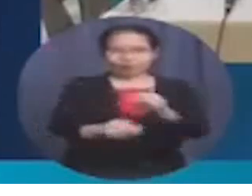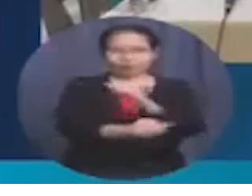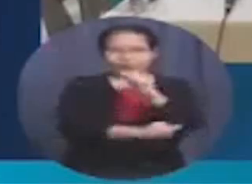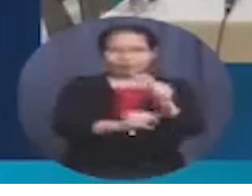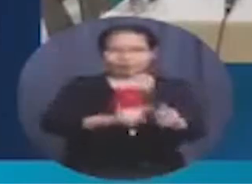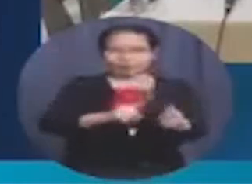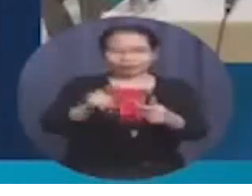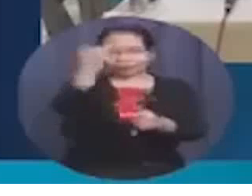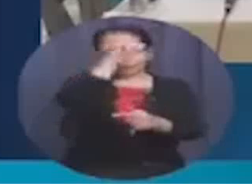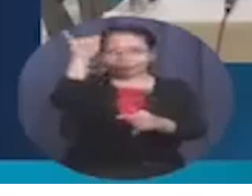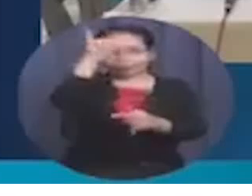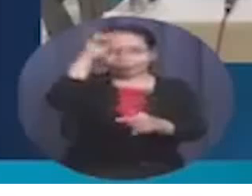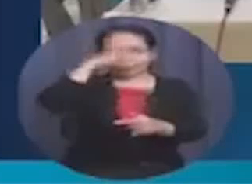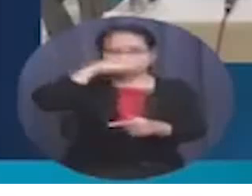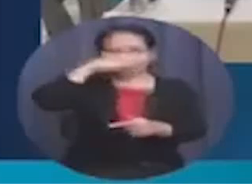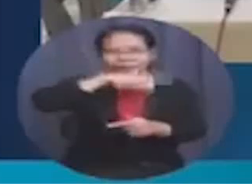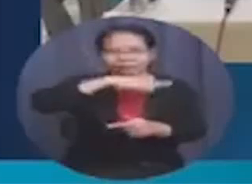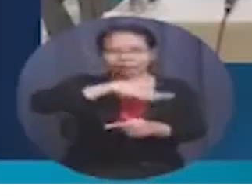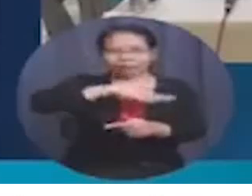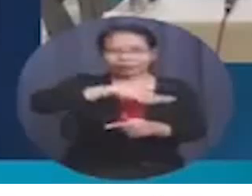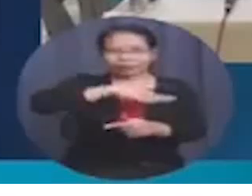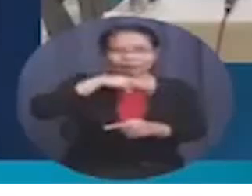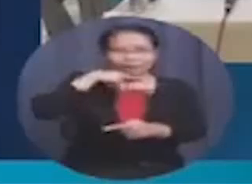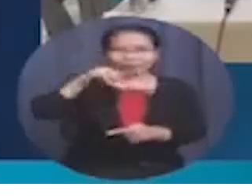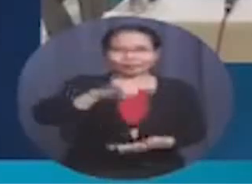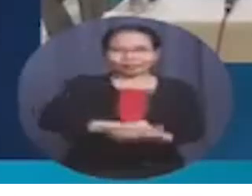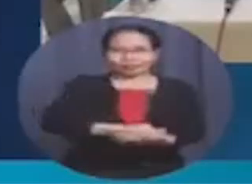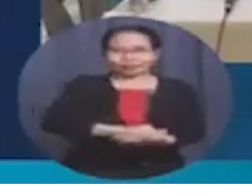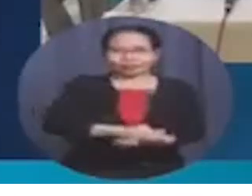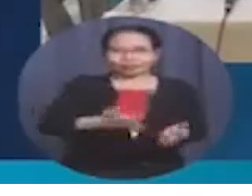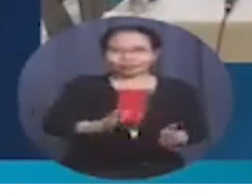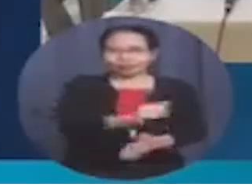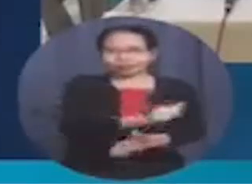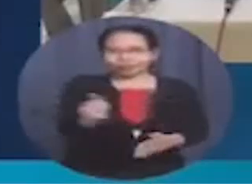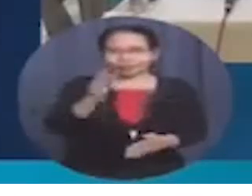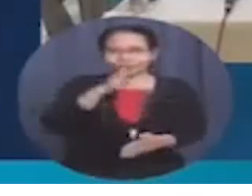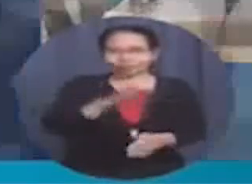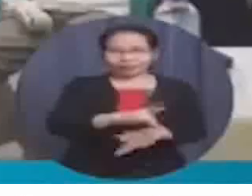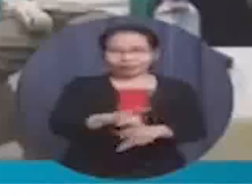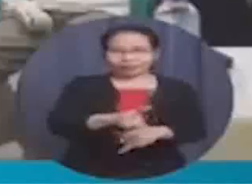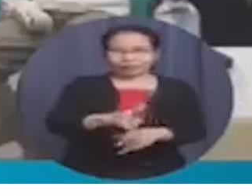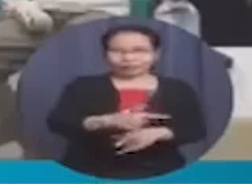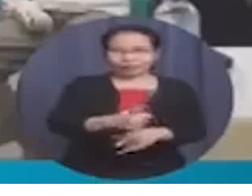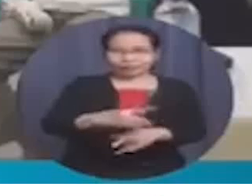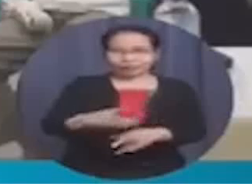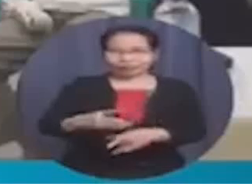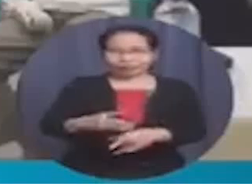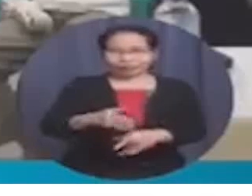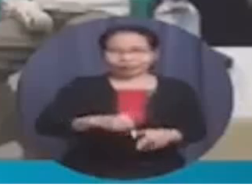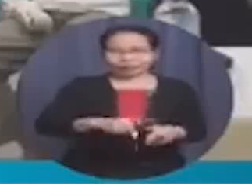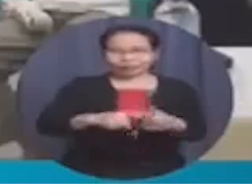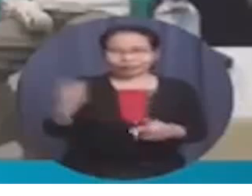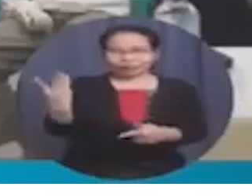Tapos magpapaloko rin tayo sa kapwa Pilipino. Hindi yan. Yung sinasabi na ang Diyos daw eh, kaya